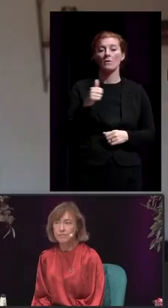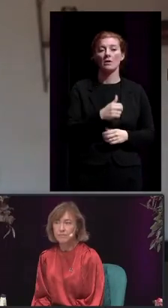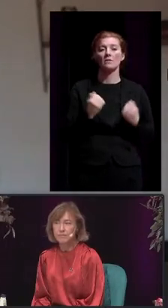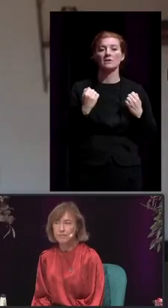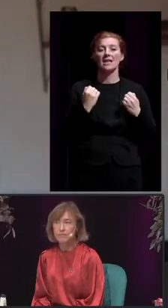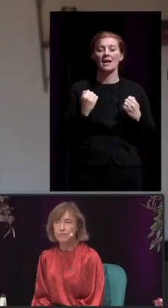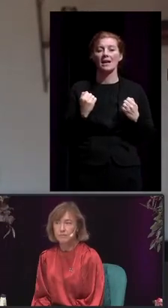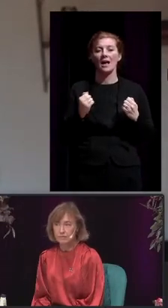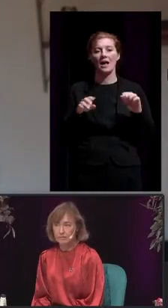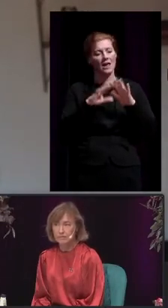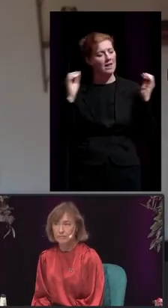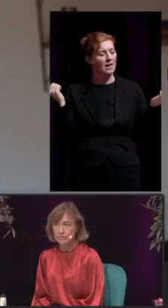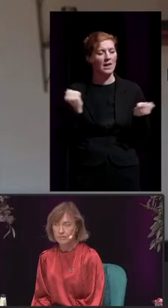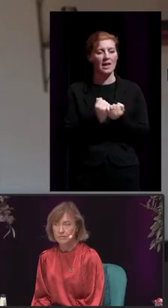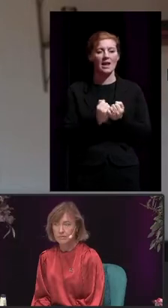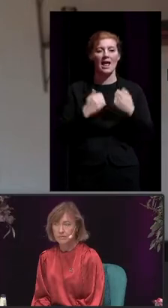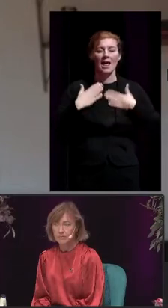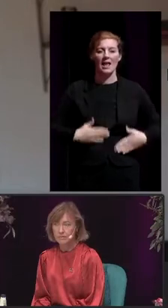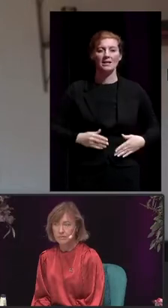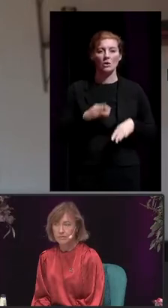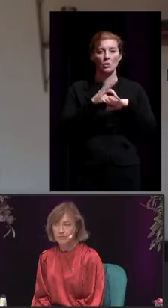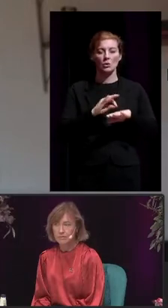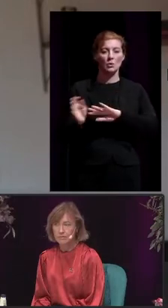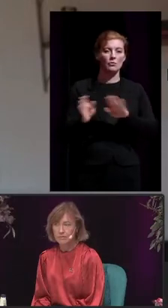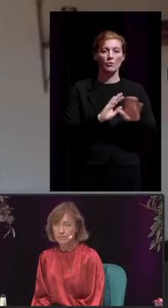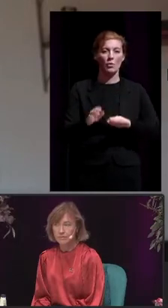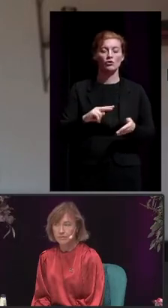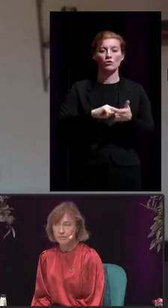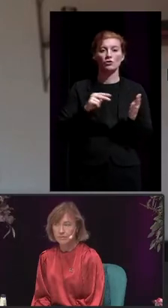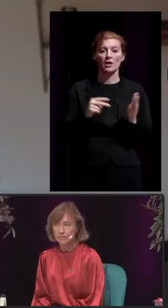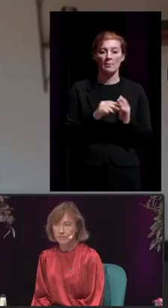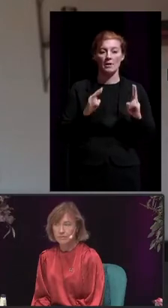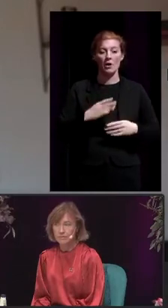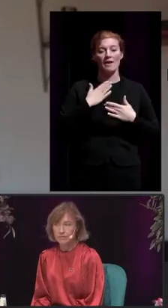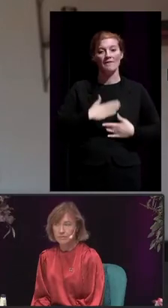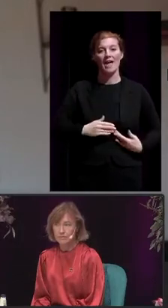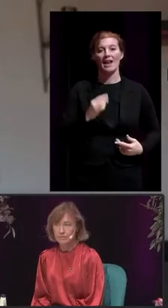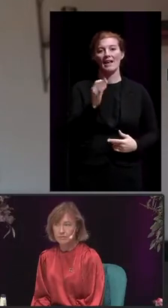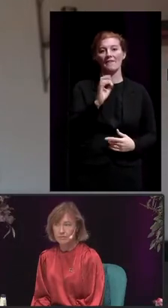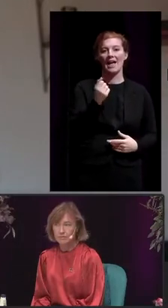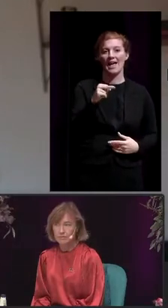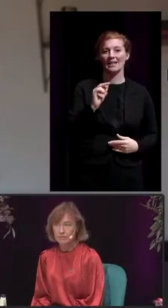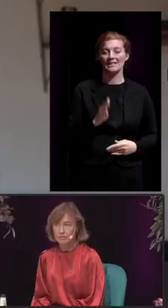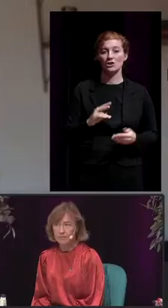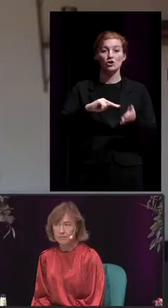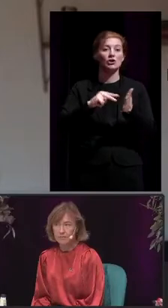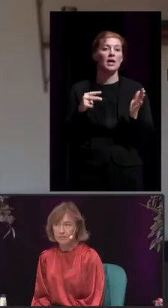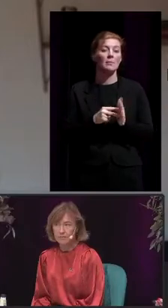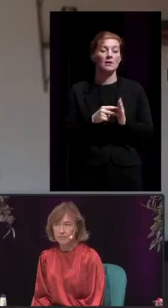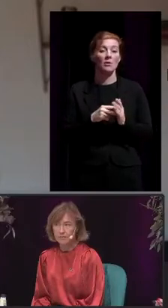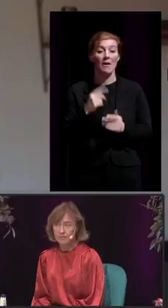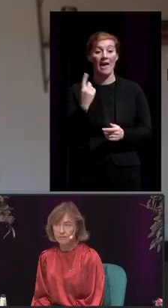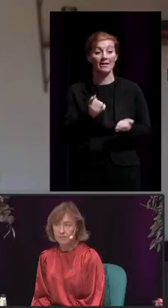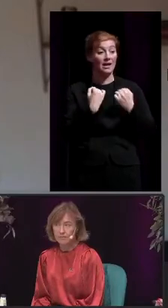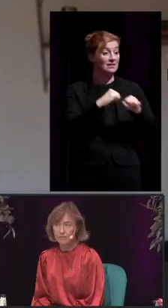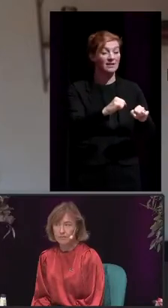hela hälso- och sjukvårdssystemet, liksom välfärdssystemet. Och att punktinsatser inte räcker. Och det